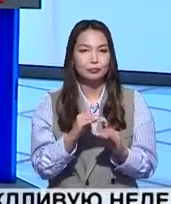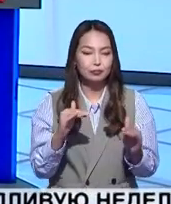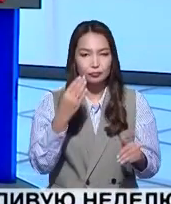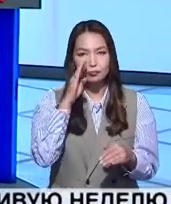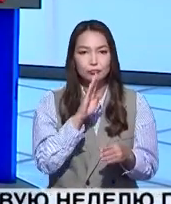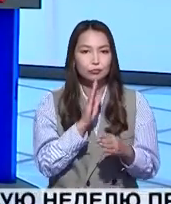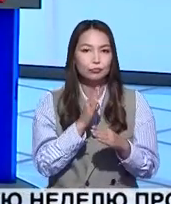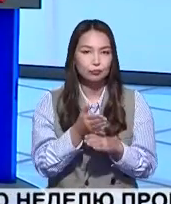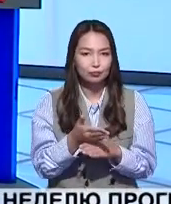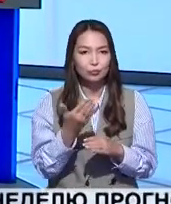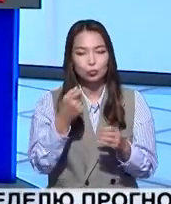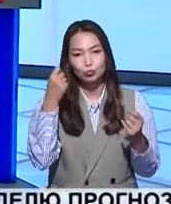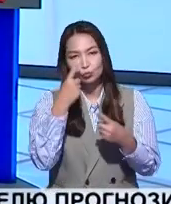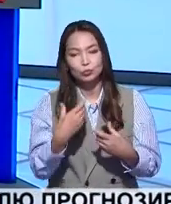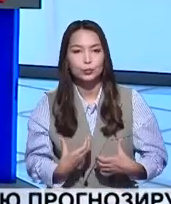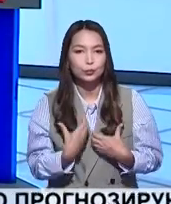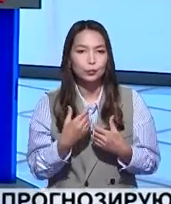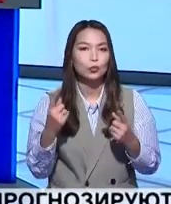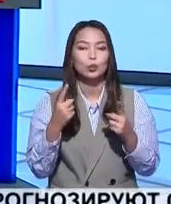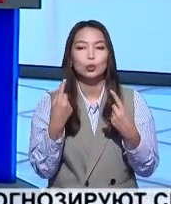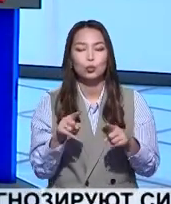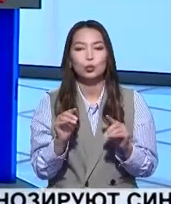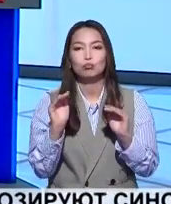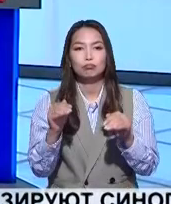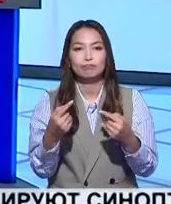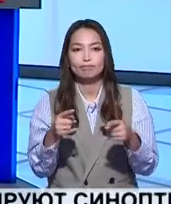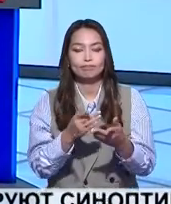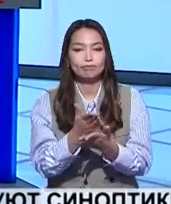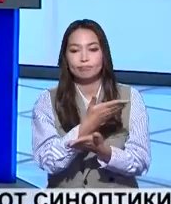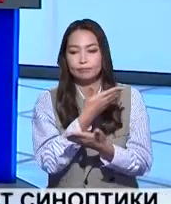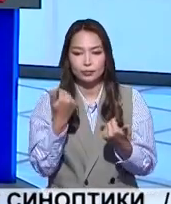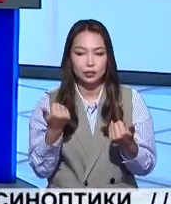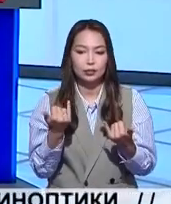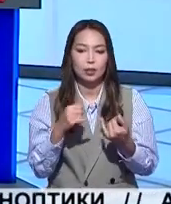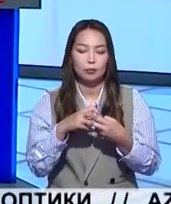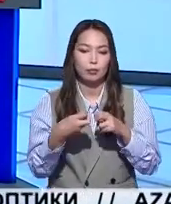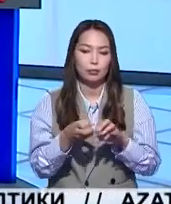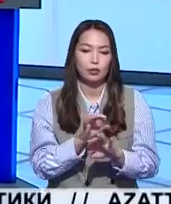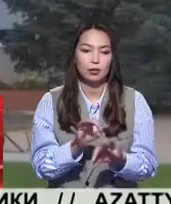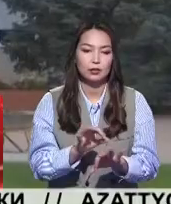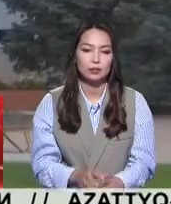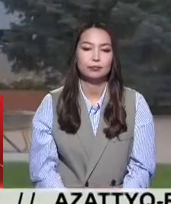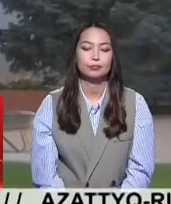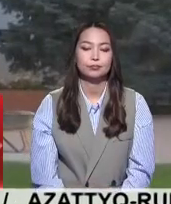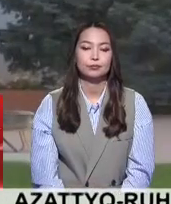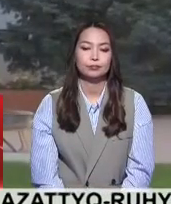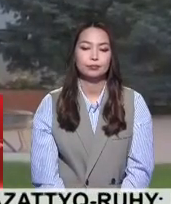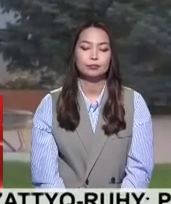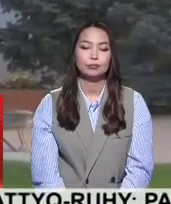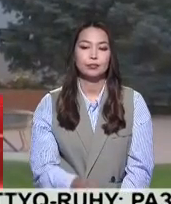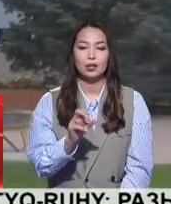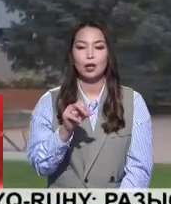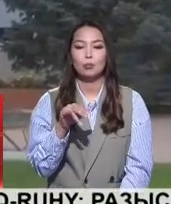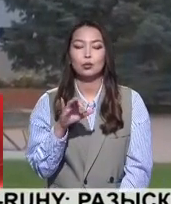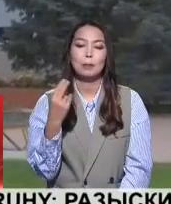от известия. Времени на поступление в другие вузы уже не осталось. А в проблеме разбиралась Ольга Литвина. Кампус